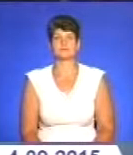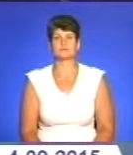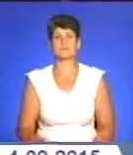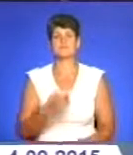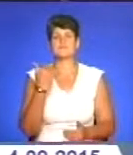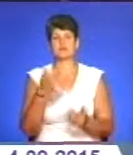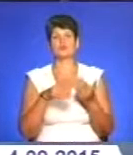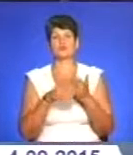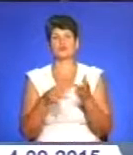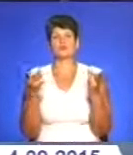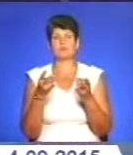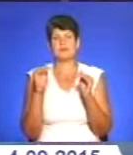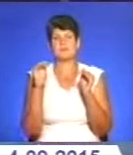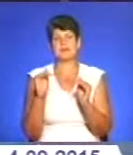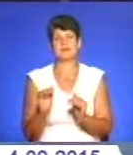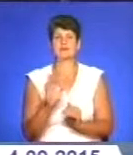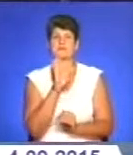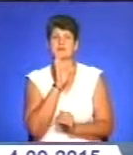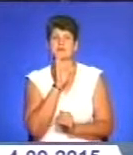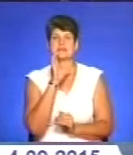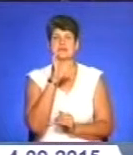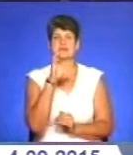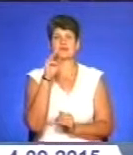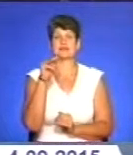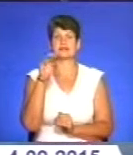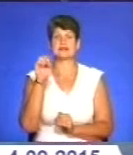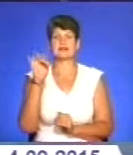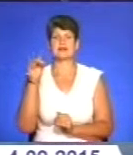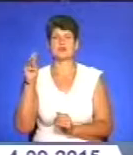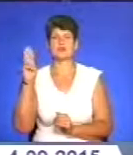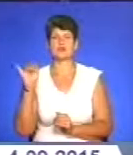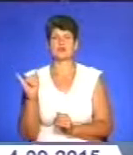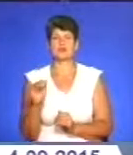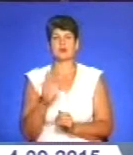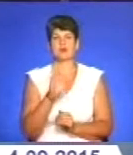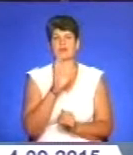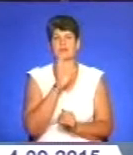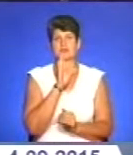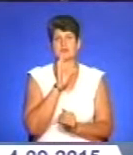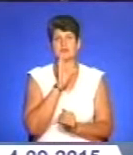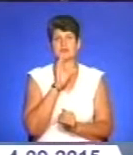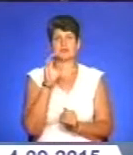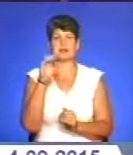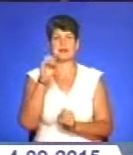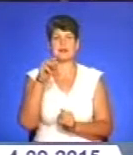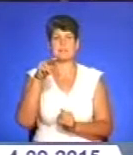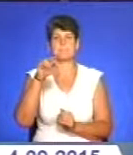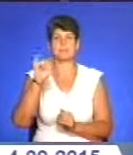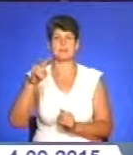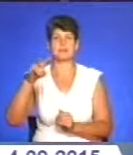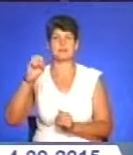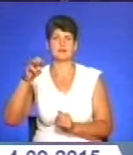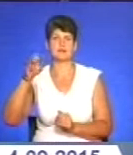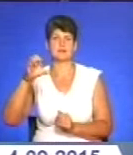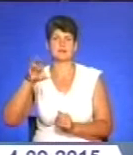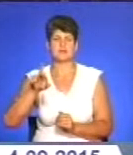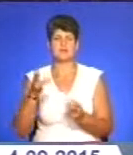Вашої допомоги потребує маленька тернополянка Стефанія Терещук. У дівчинки епілептична енцефалопатія з частими приступами.